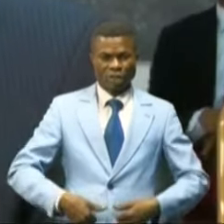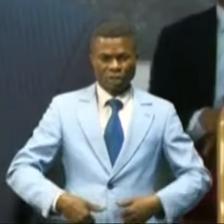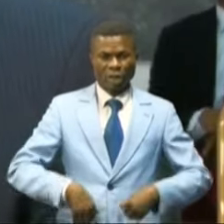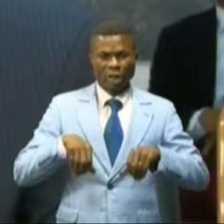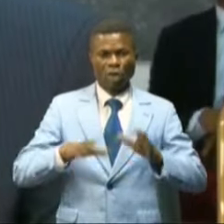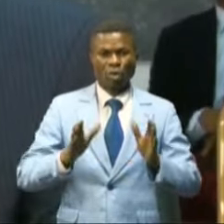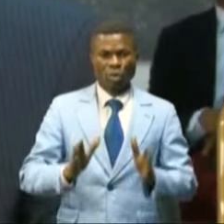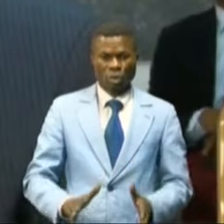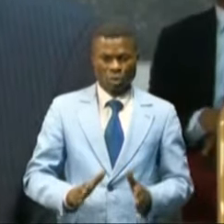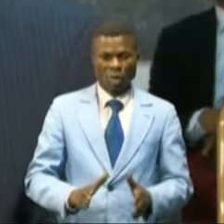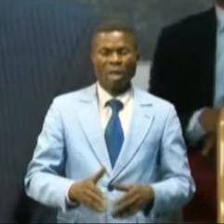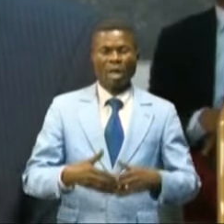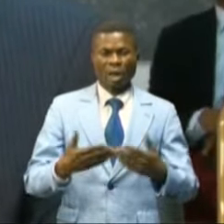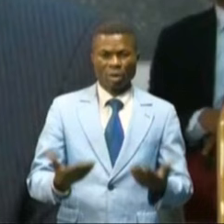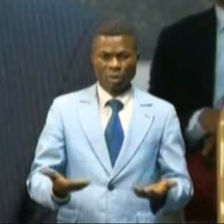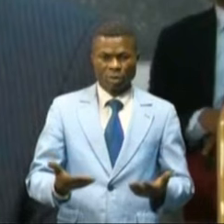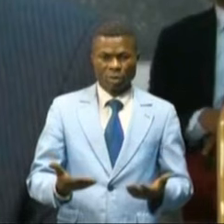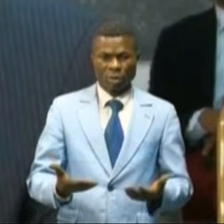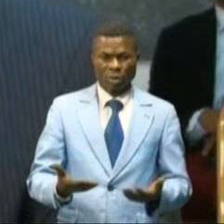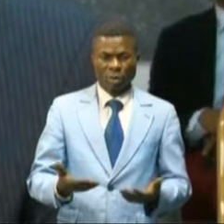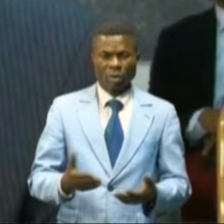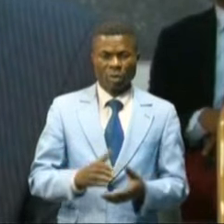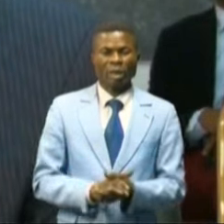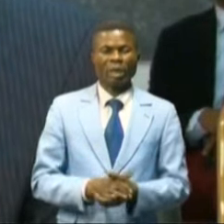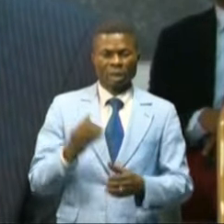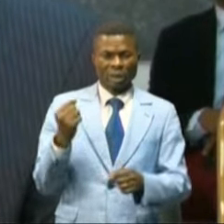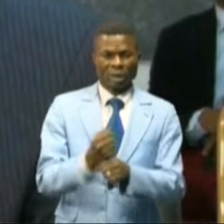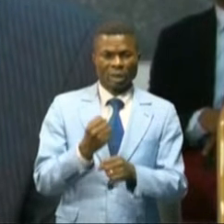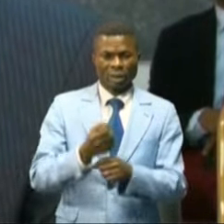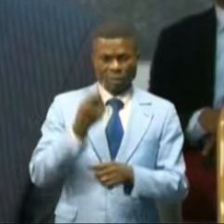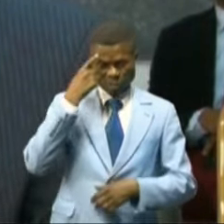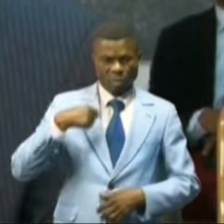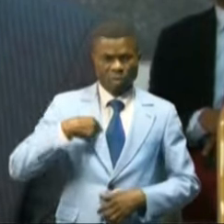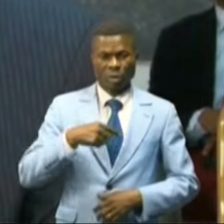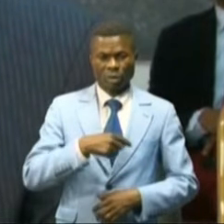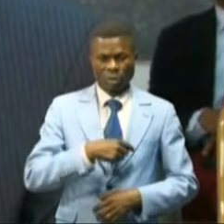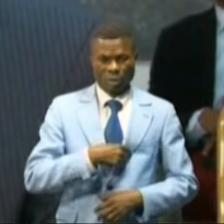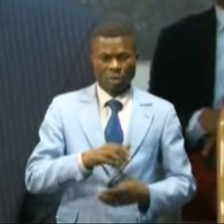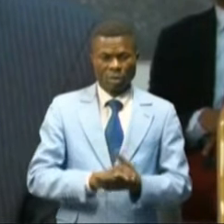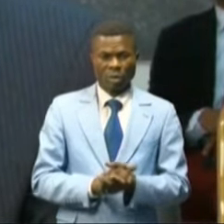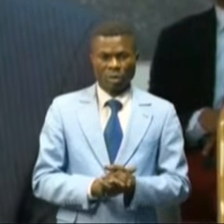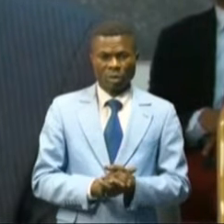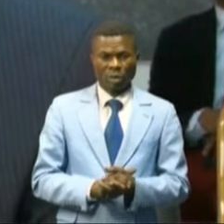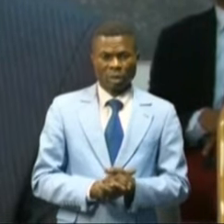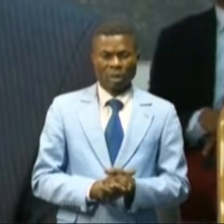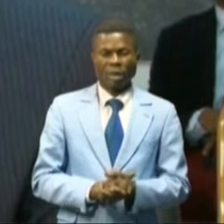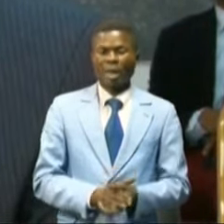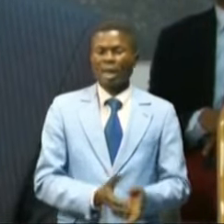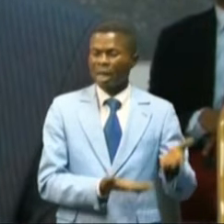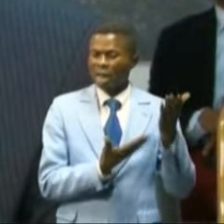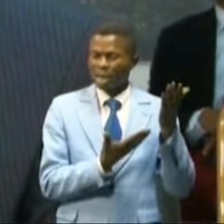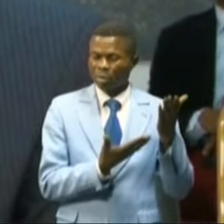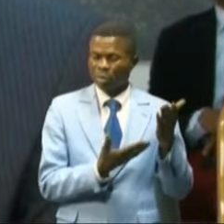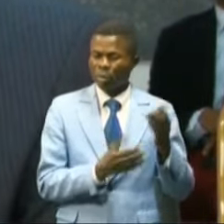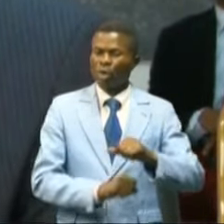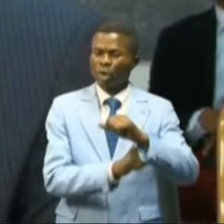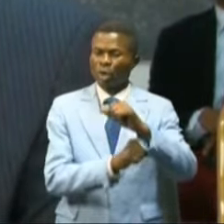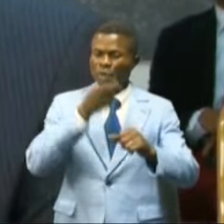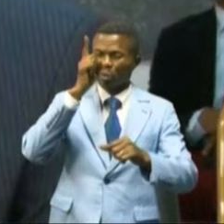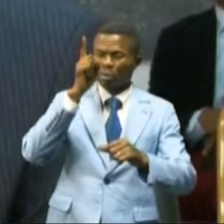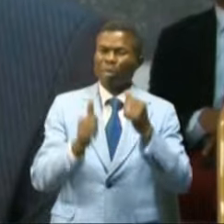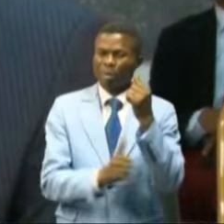Je prends donc la résolution de miser sur cette notre capitale humaine la plus